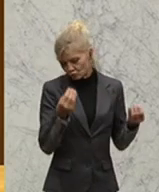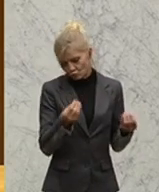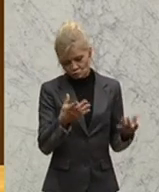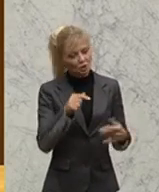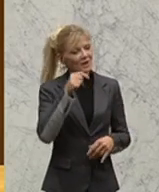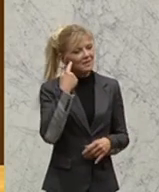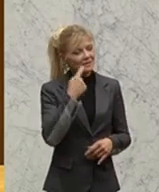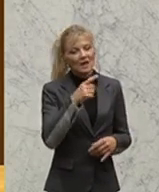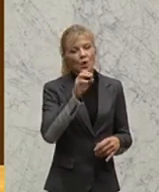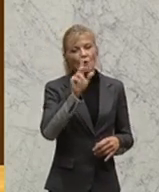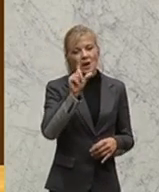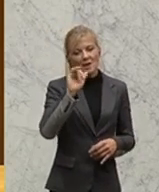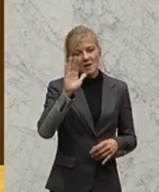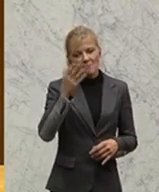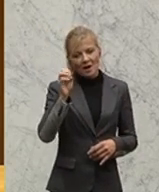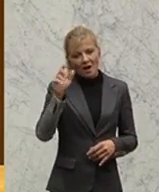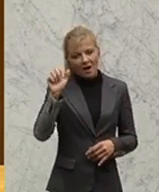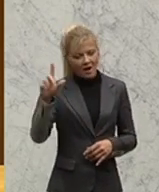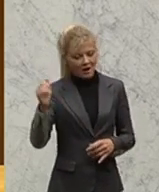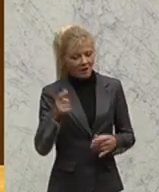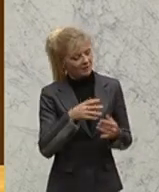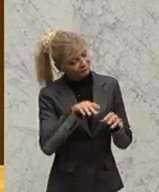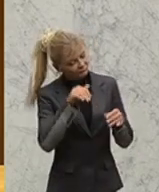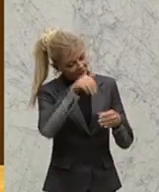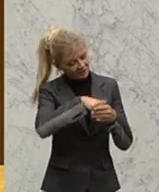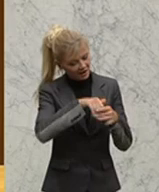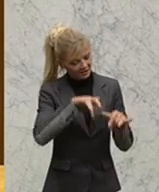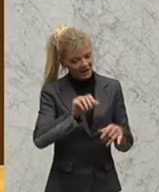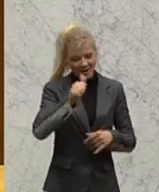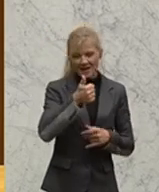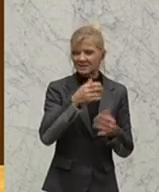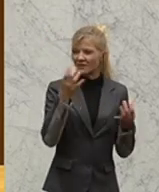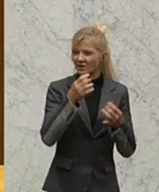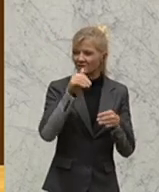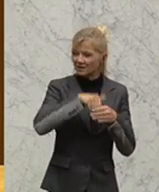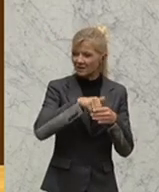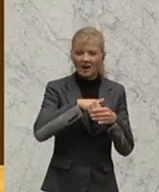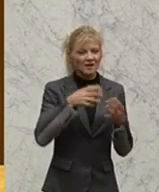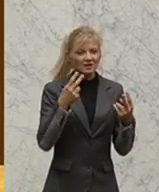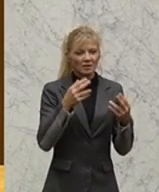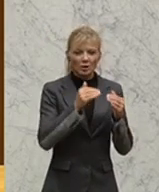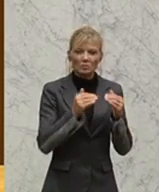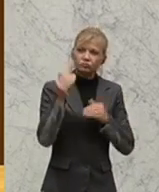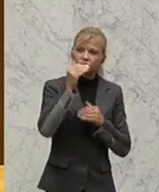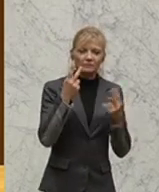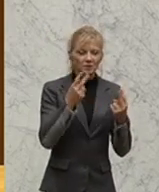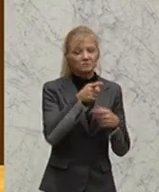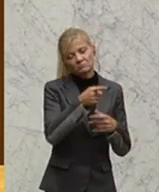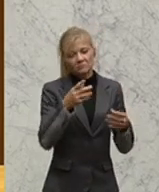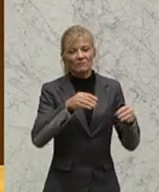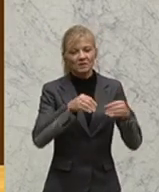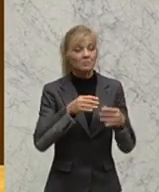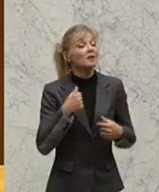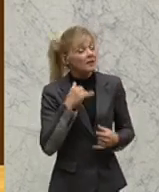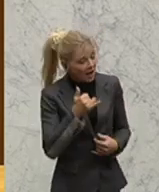Ansatz. Er spricht in erster Linie von Flexibilisierung. Ich bin der Meinung, Kollege Lorca, Flexibilisierung kann durchaus positiv sein,